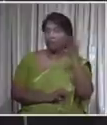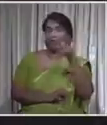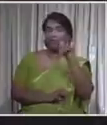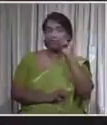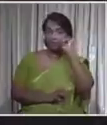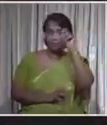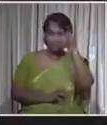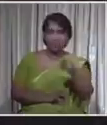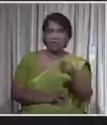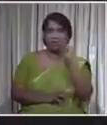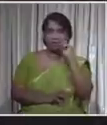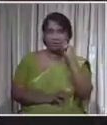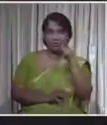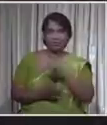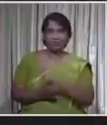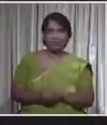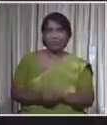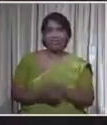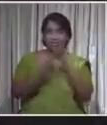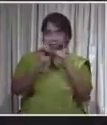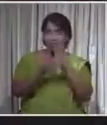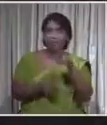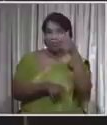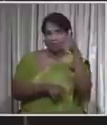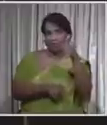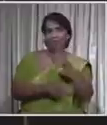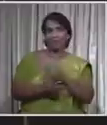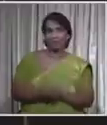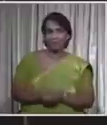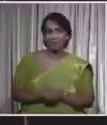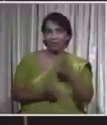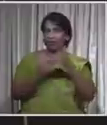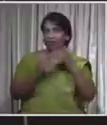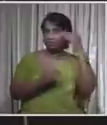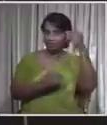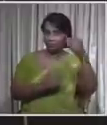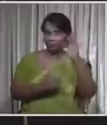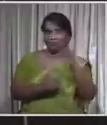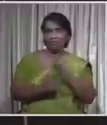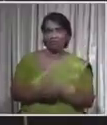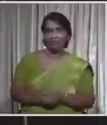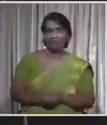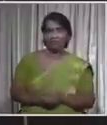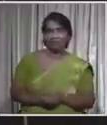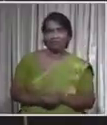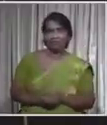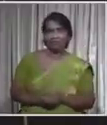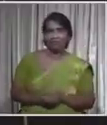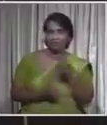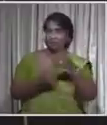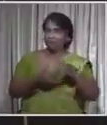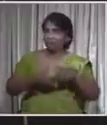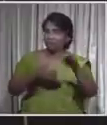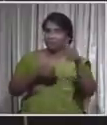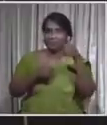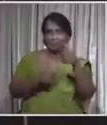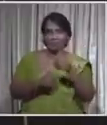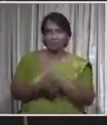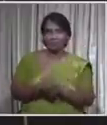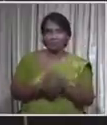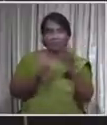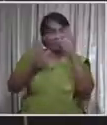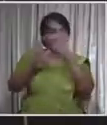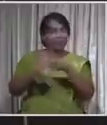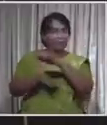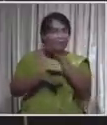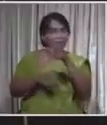ඔගලන් තාත්තා ඉතින් ඔයාත් ඒ වගේම හොඳයි ඔයාටත් හොඳ අනාගතයක් තියෙනවා ඔයා යන මාර්ගෙත් හොඳයි ඔයා ඉන්න පැත්තත්